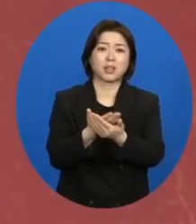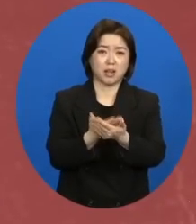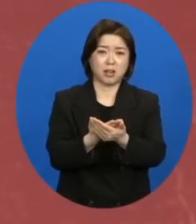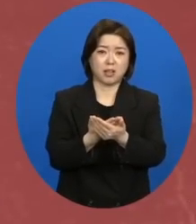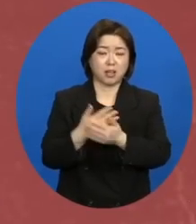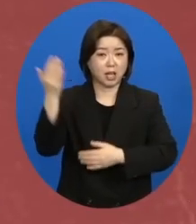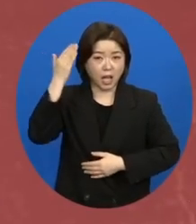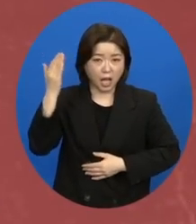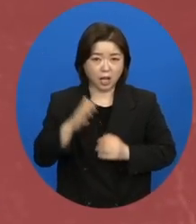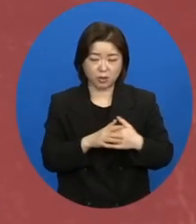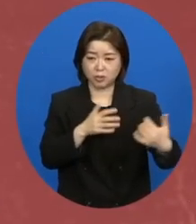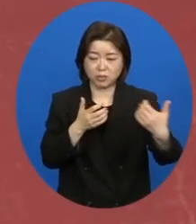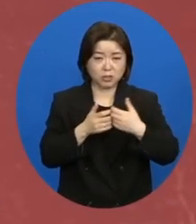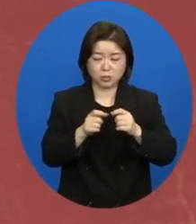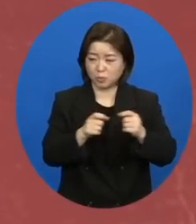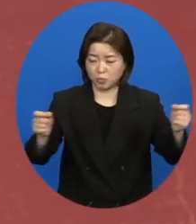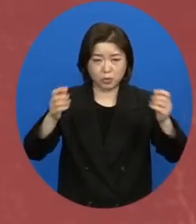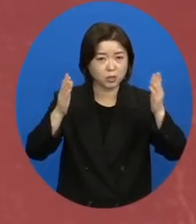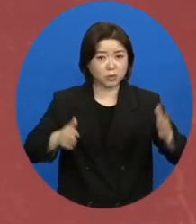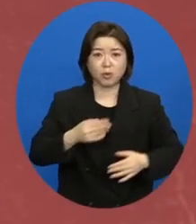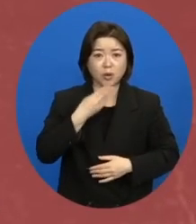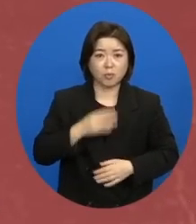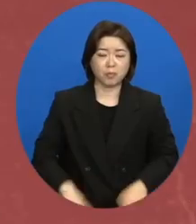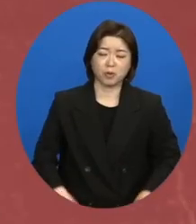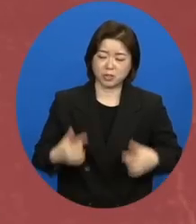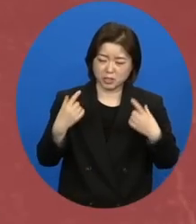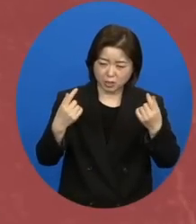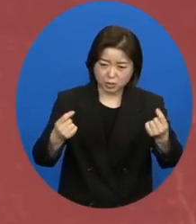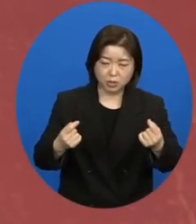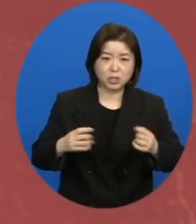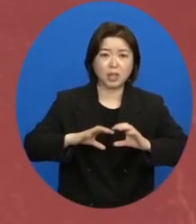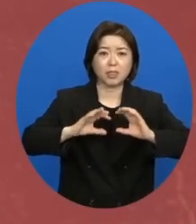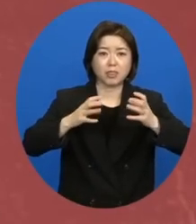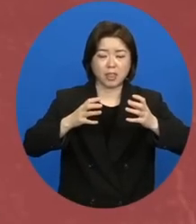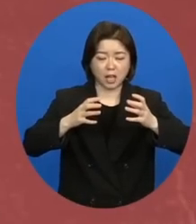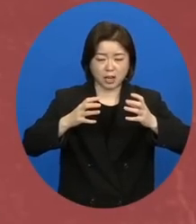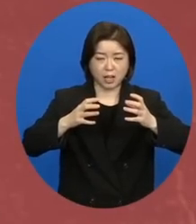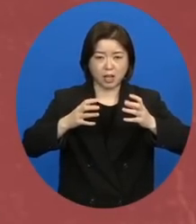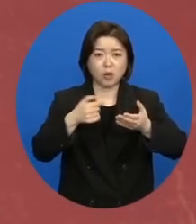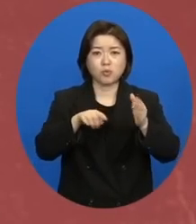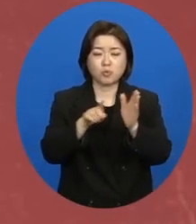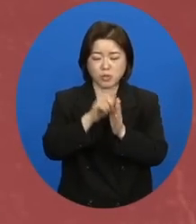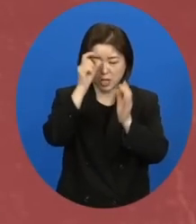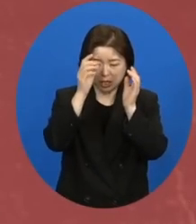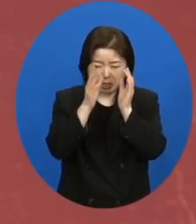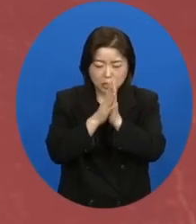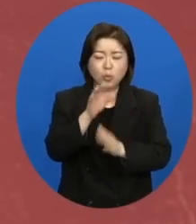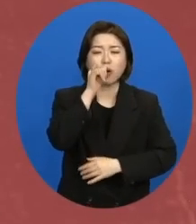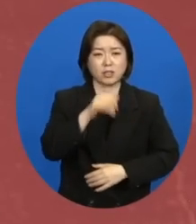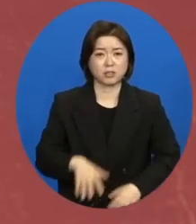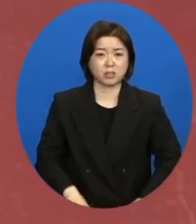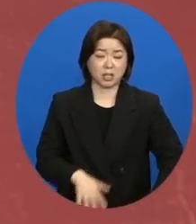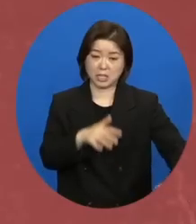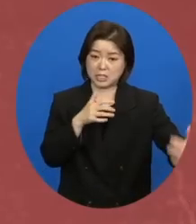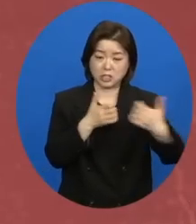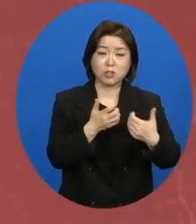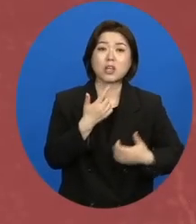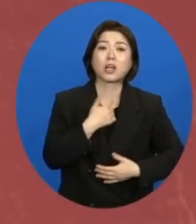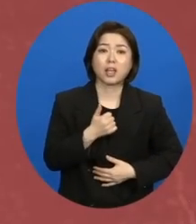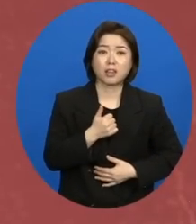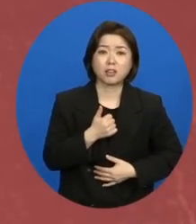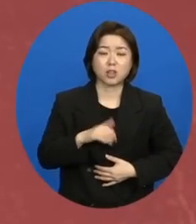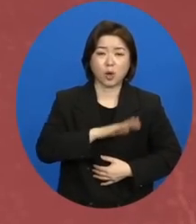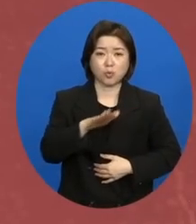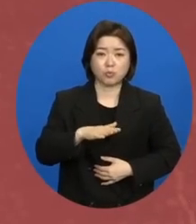대한민국이 왜 전쟁 오래 없었냐? 여전히 아직도 구국기도회가 살아있습니다. 전쟁을 겪었던 우리